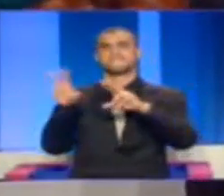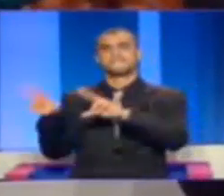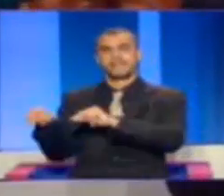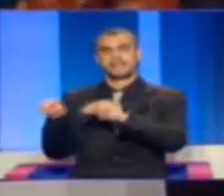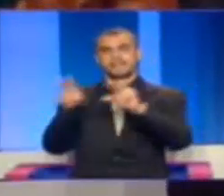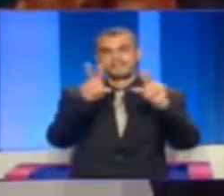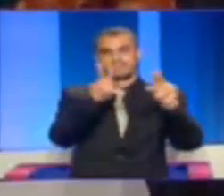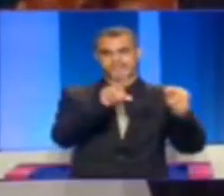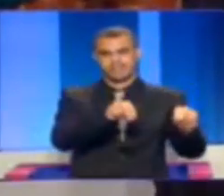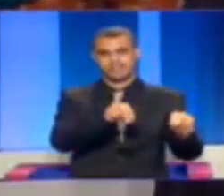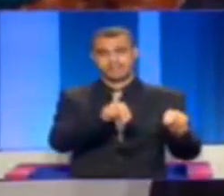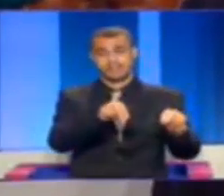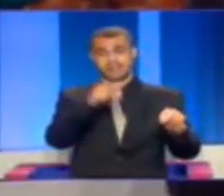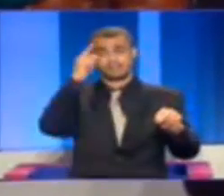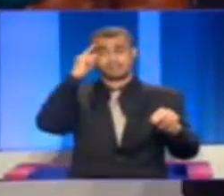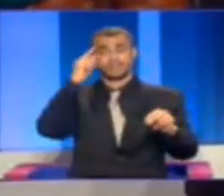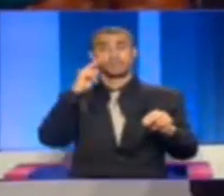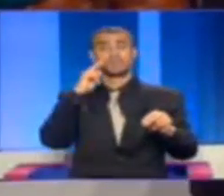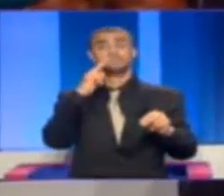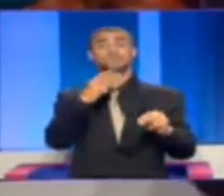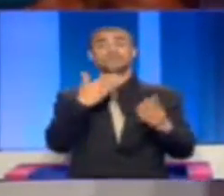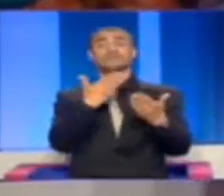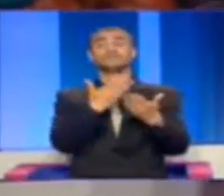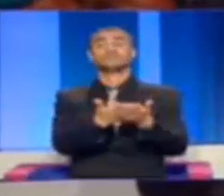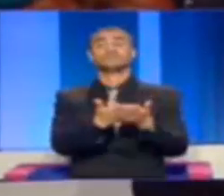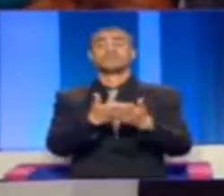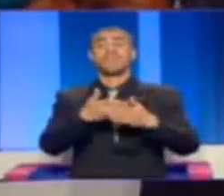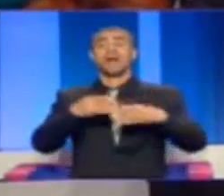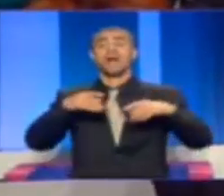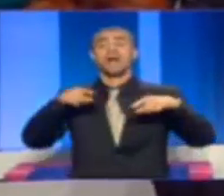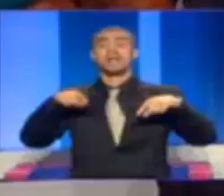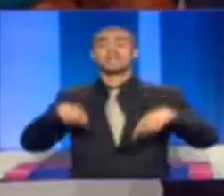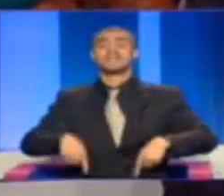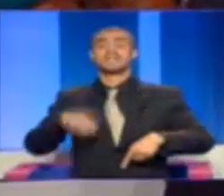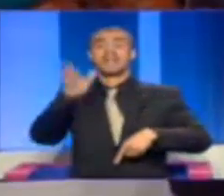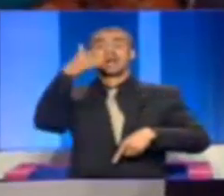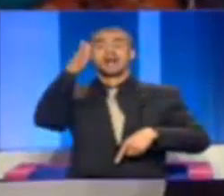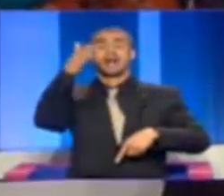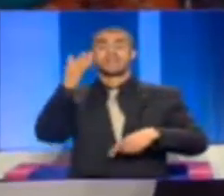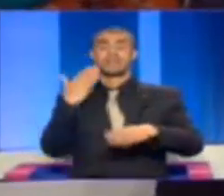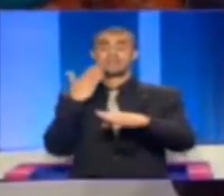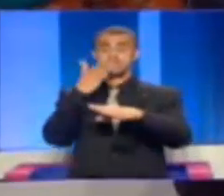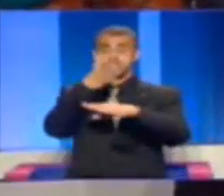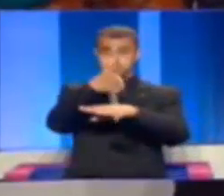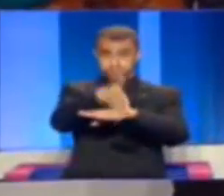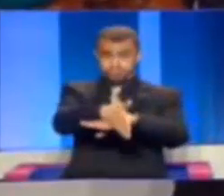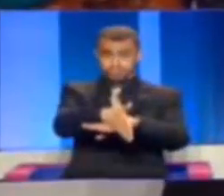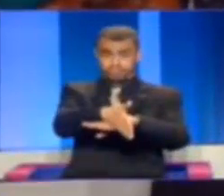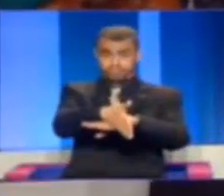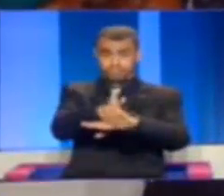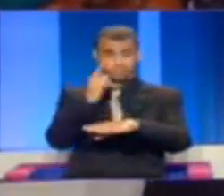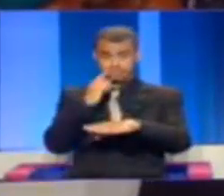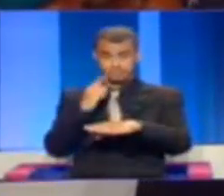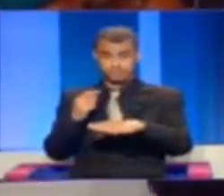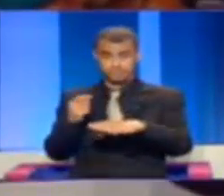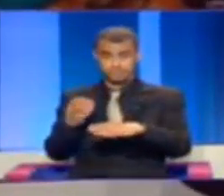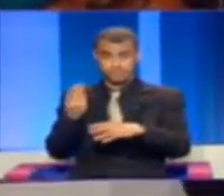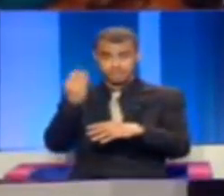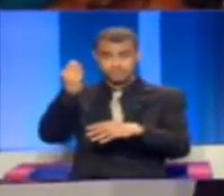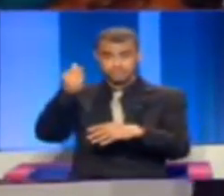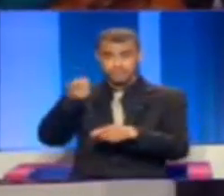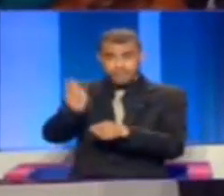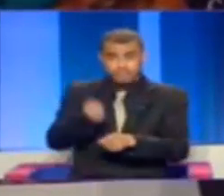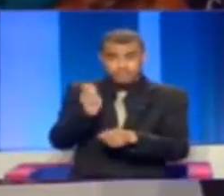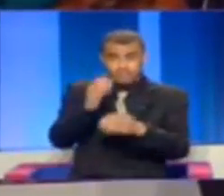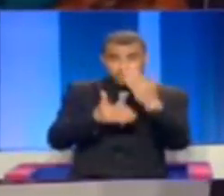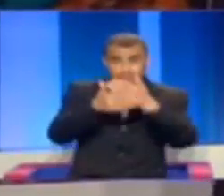وموسمي ومناسباتي ساعه في السنه على الاقل. شفنا على مستوى الادارات، دائما تلقاو حتى الولوجيات يتم فهمها